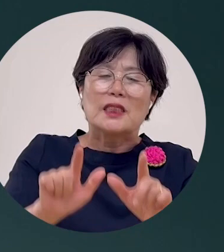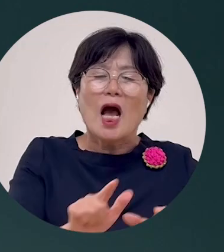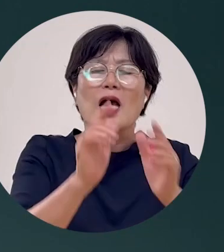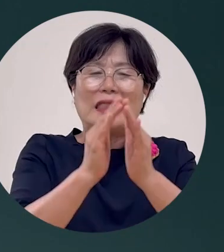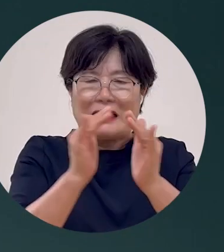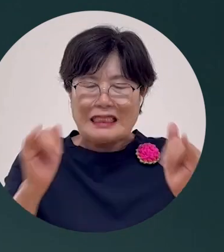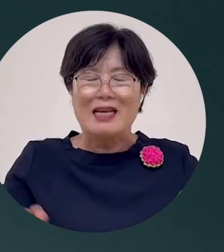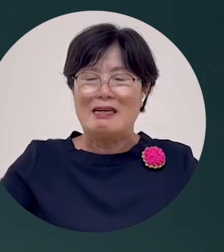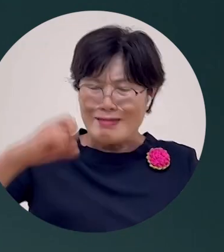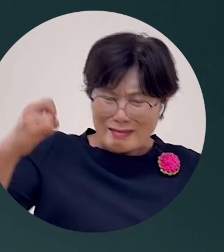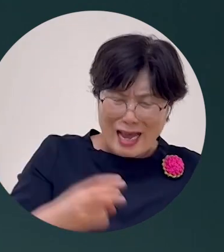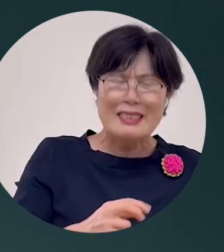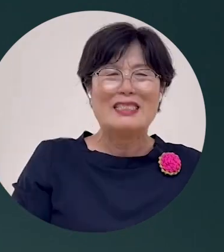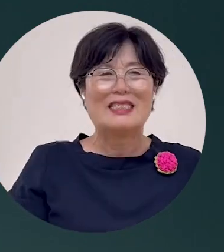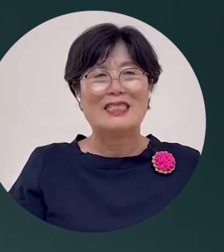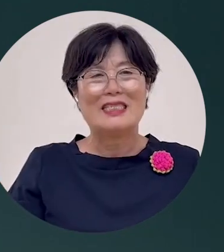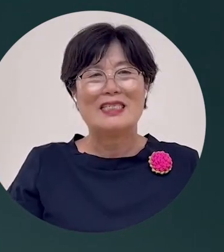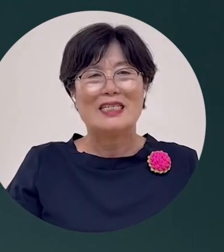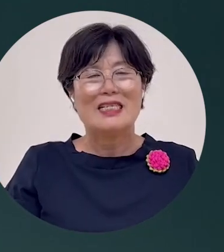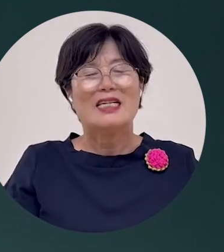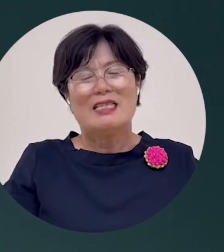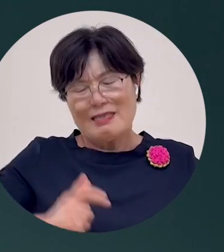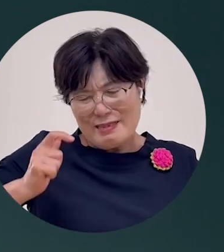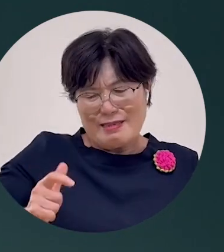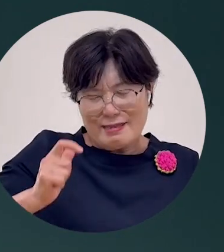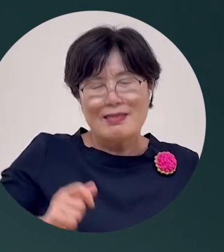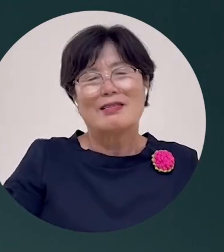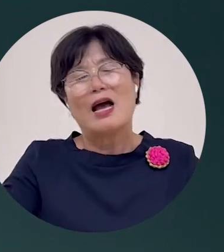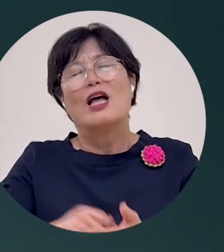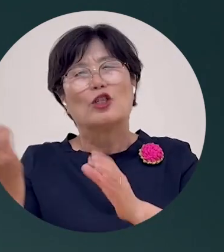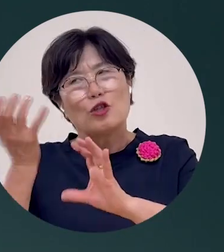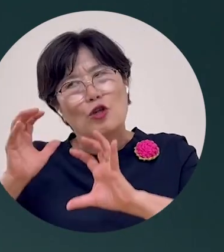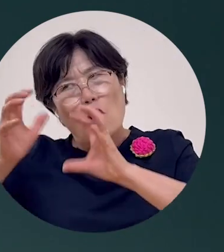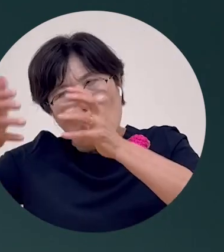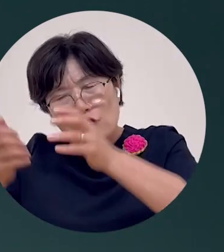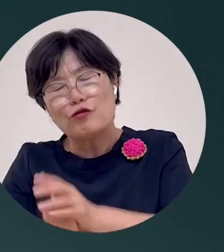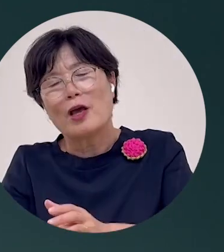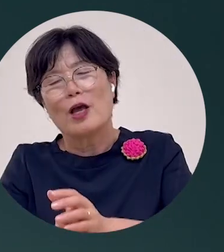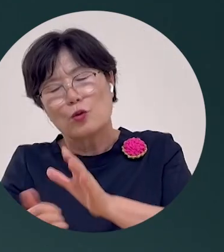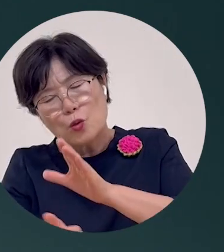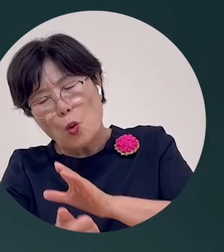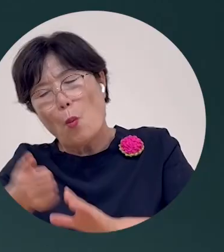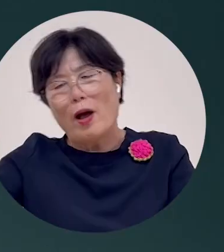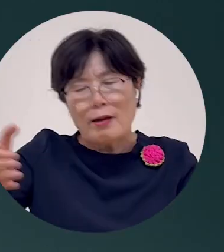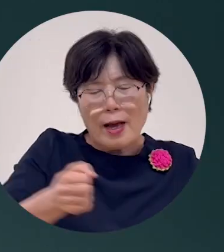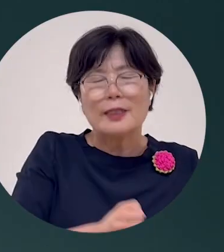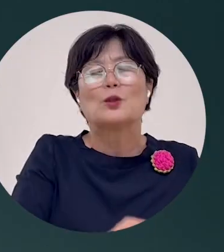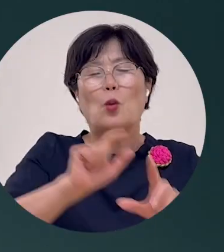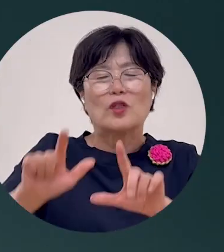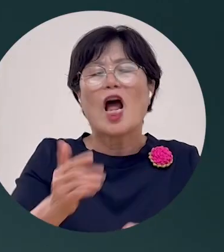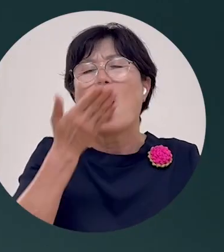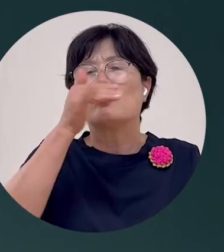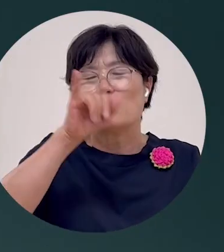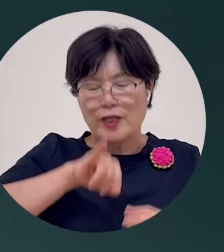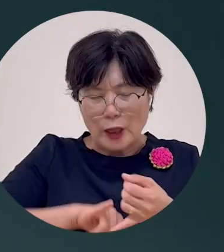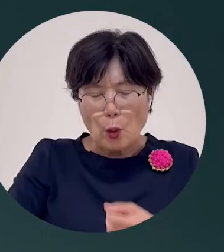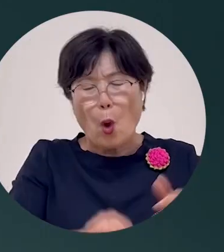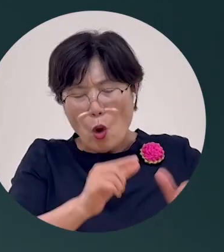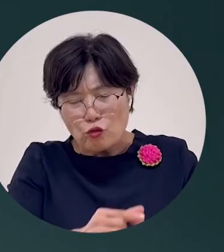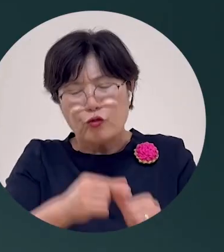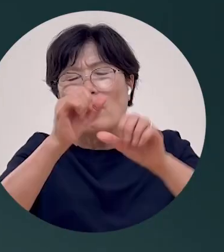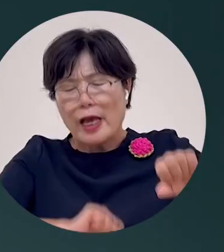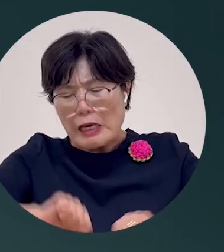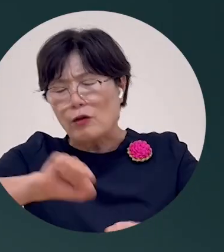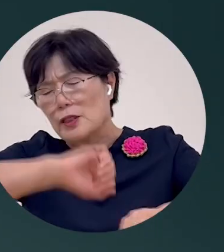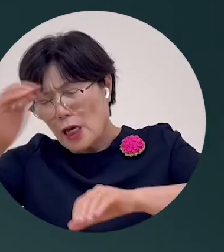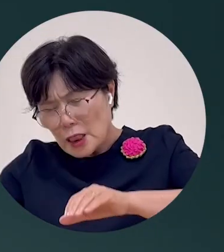보호 안에서 천국의 소망을 품고 살도록 구원의 역사를 이루어주고 싶어서